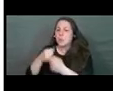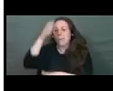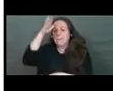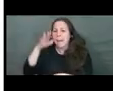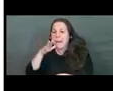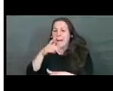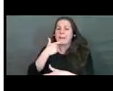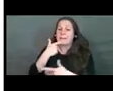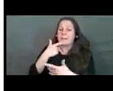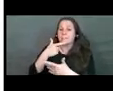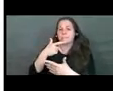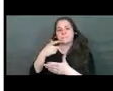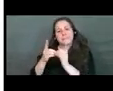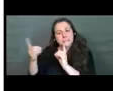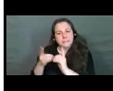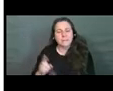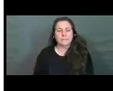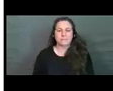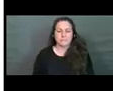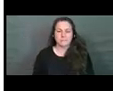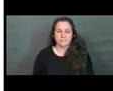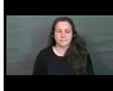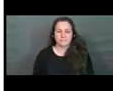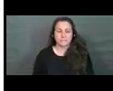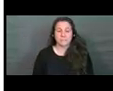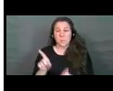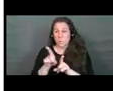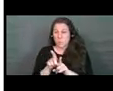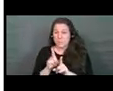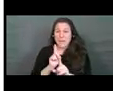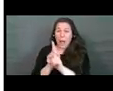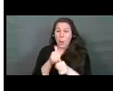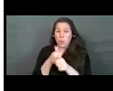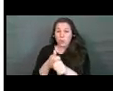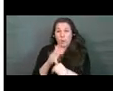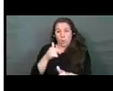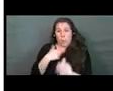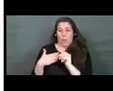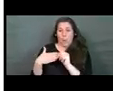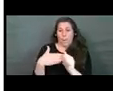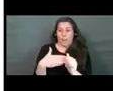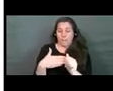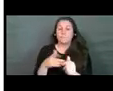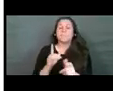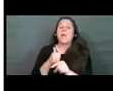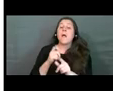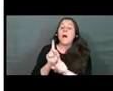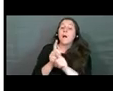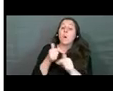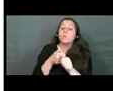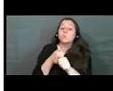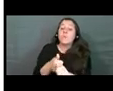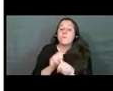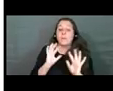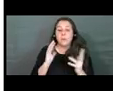ça. Et bon, ben, toutes les rencontres de suivi, parce que je dis on accompagne nos gens, ben, les rencontres de suivi se font toutes